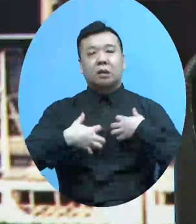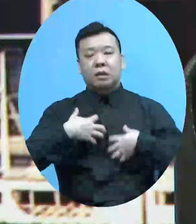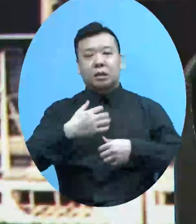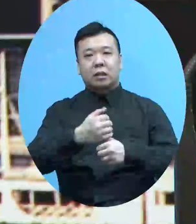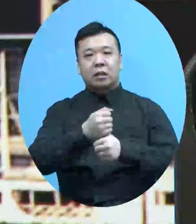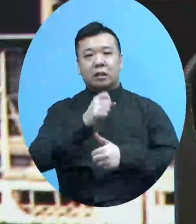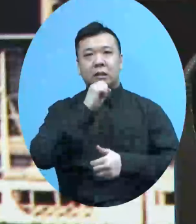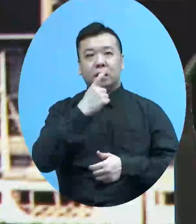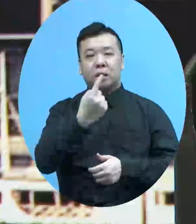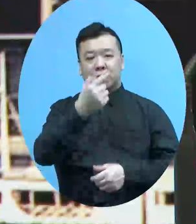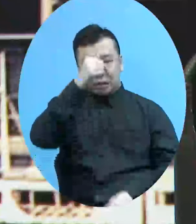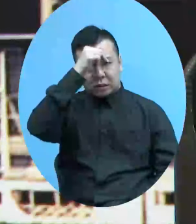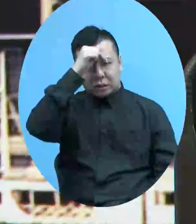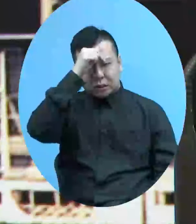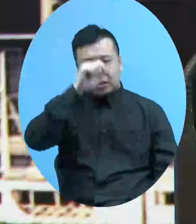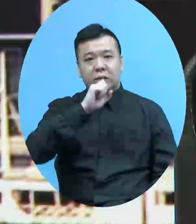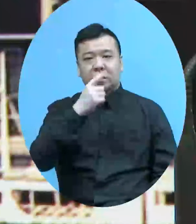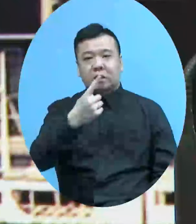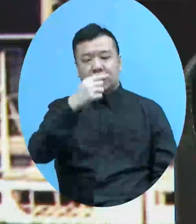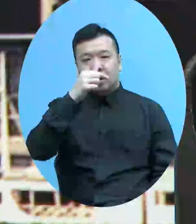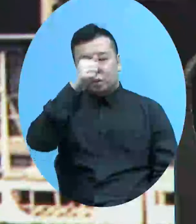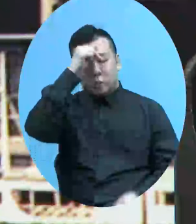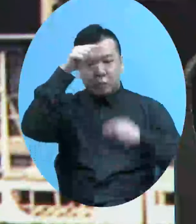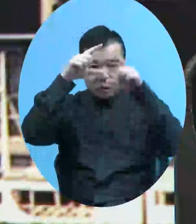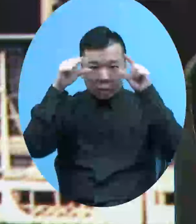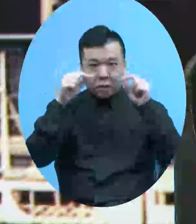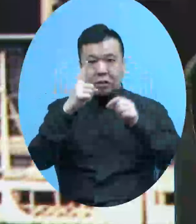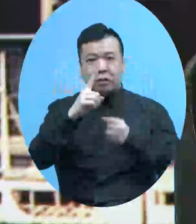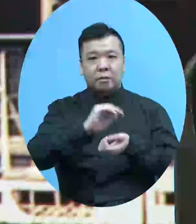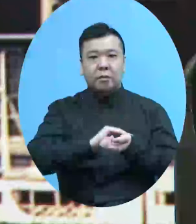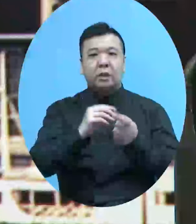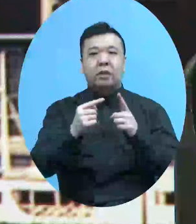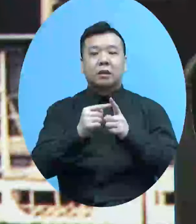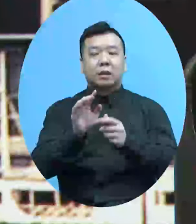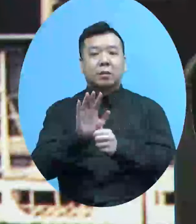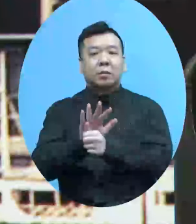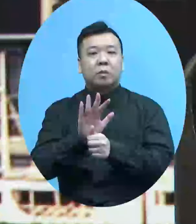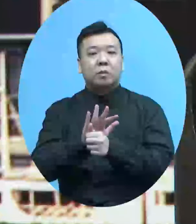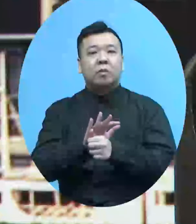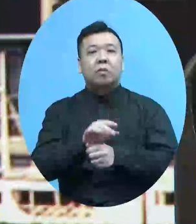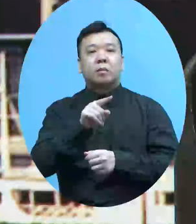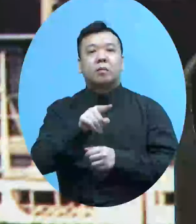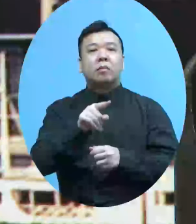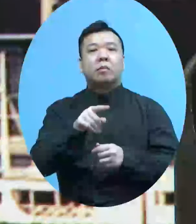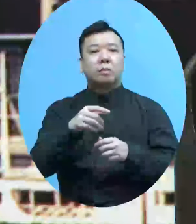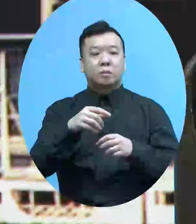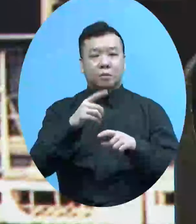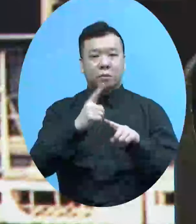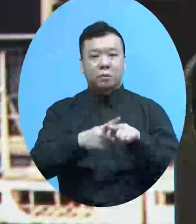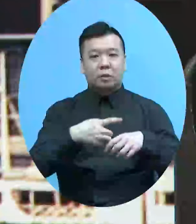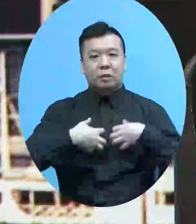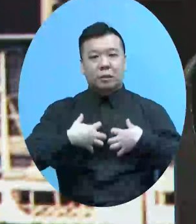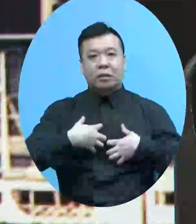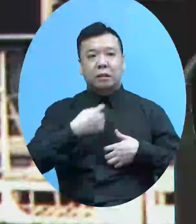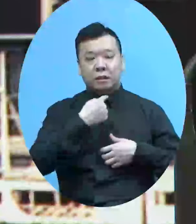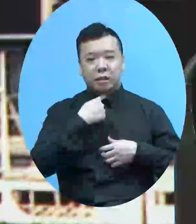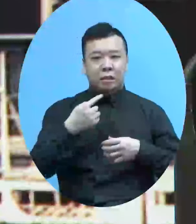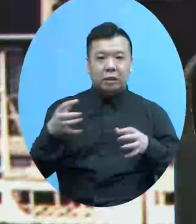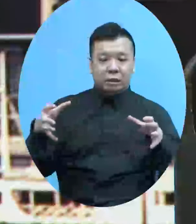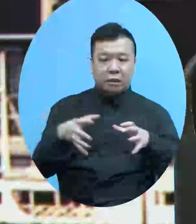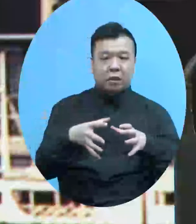中有一位醫生一位護士還有一位病人服務助理因為當時急需參